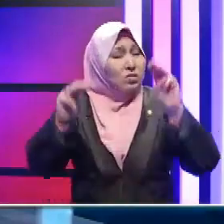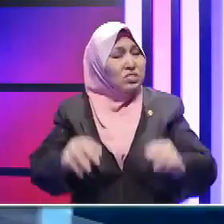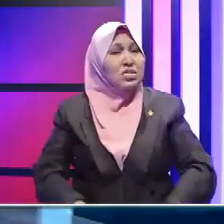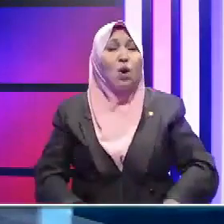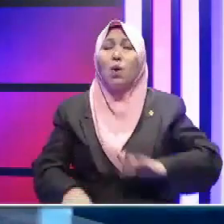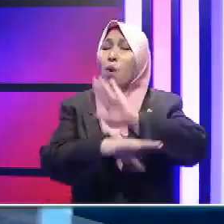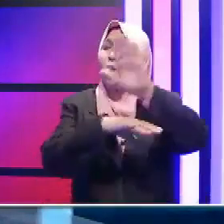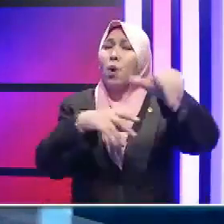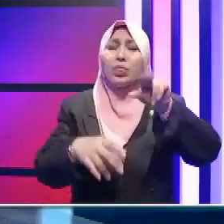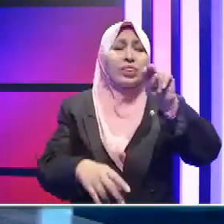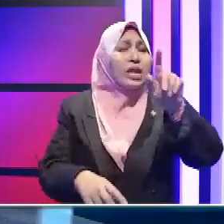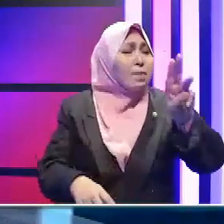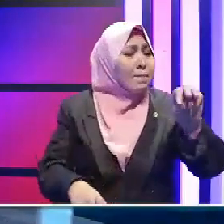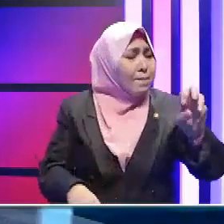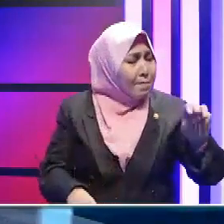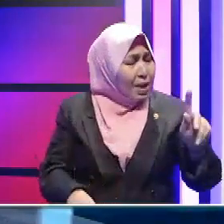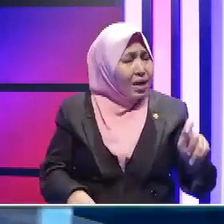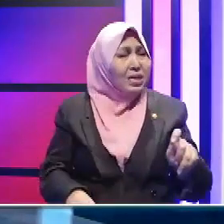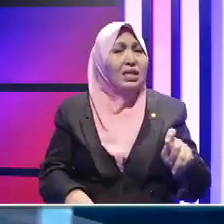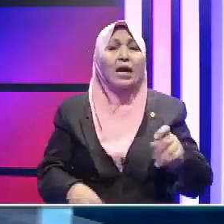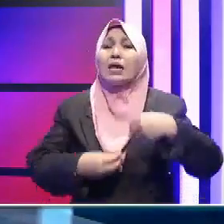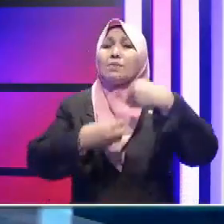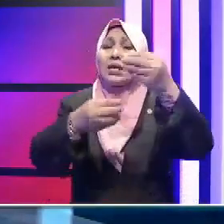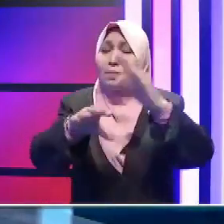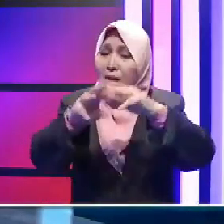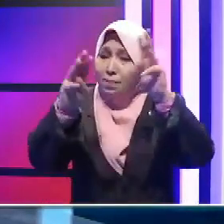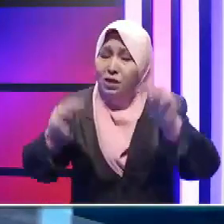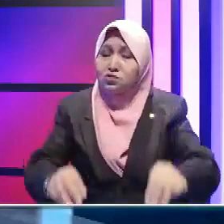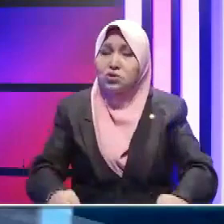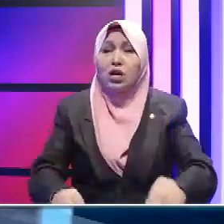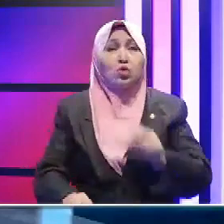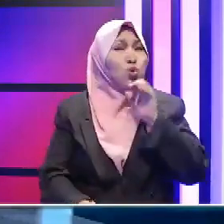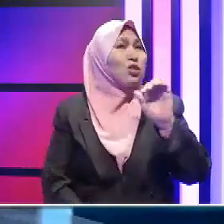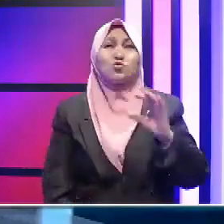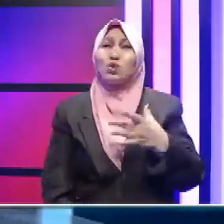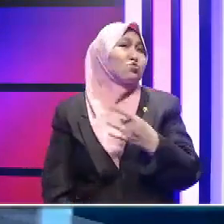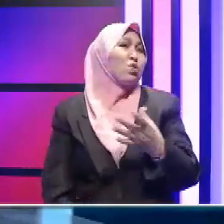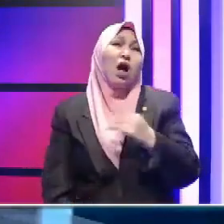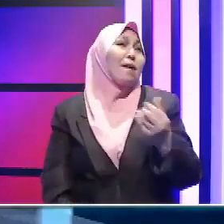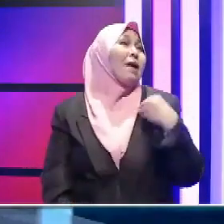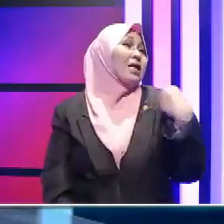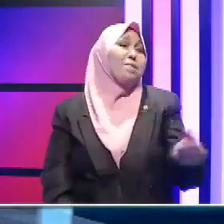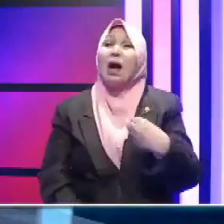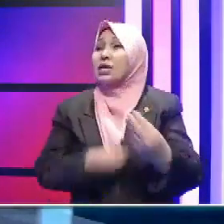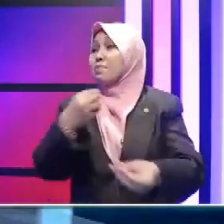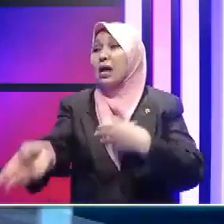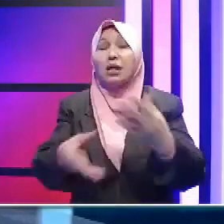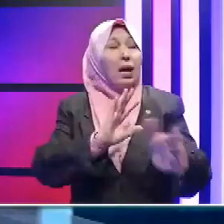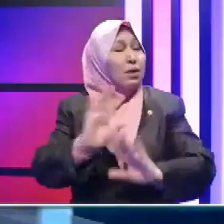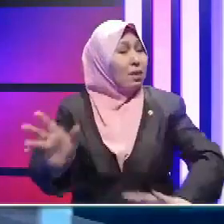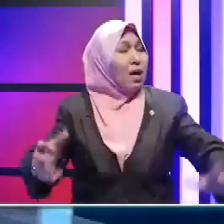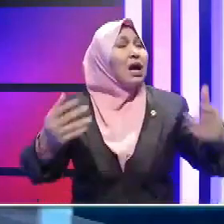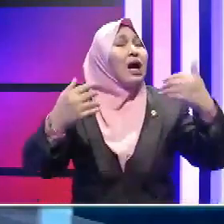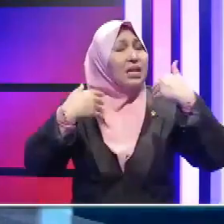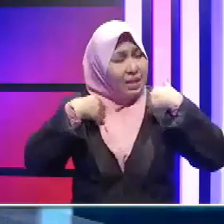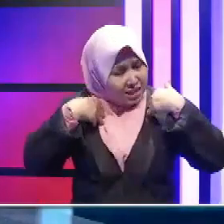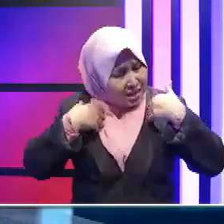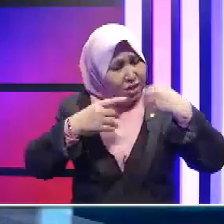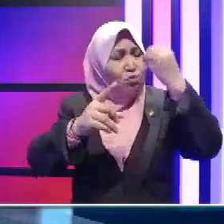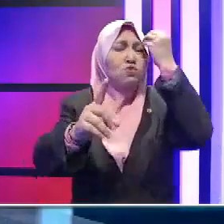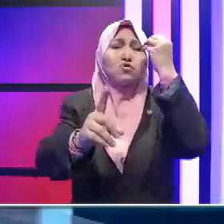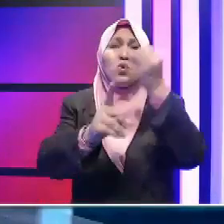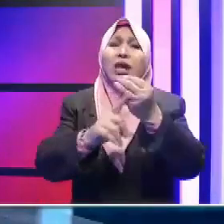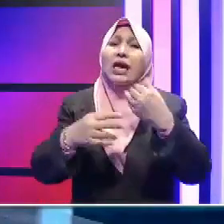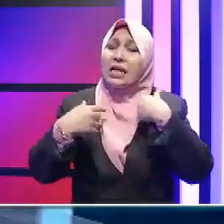diberikan pada kamu ini bukan saja aja tujuan-tujuan tujuan hidup memang disebut dalam